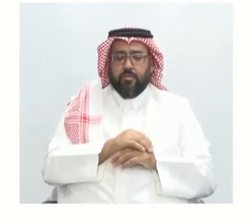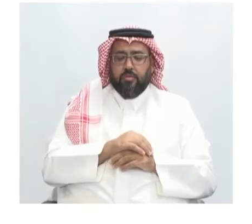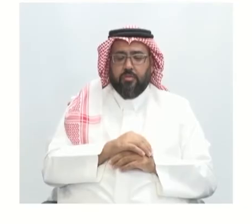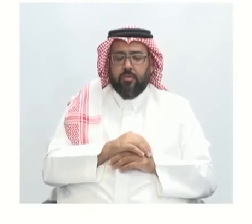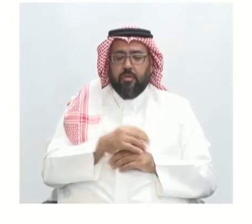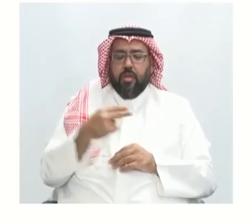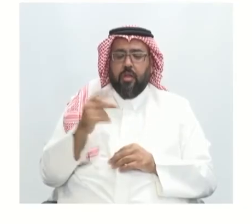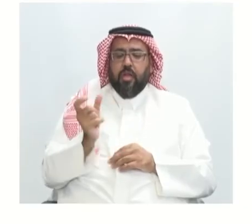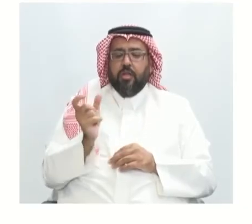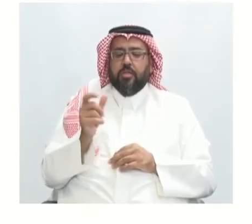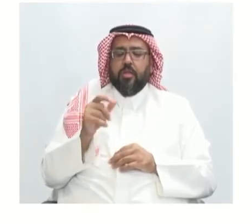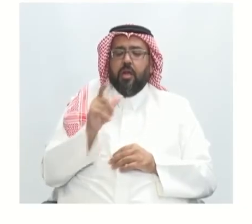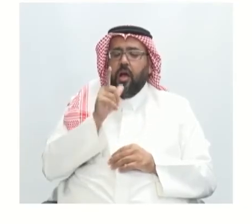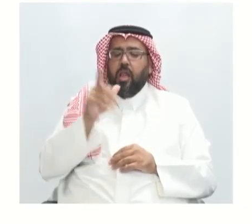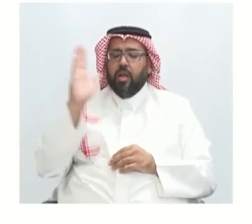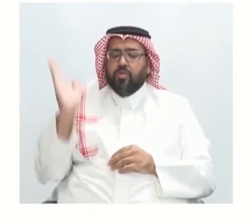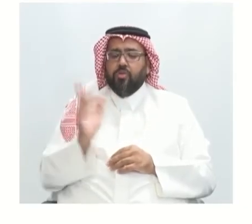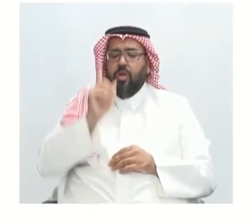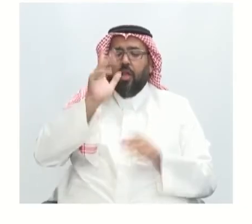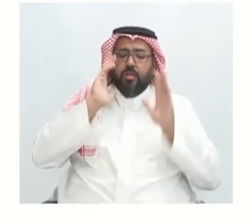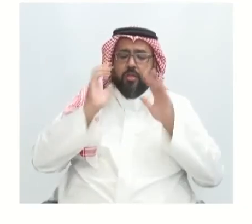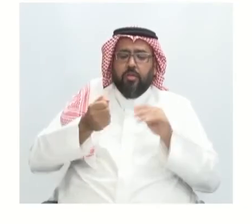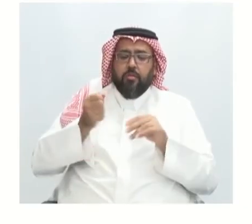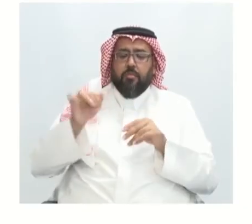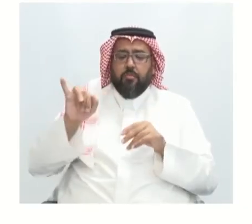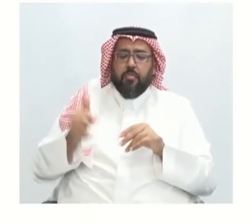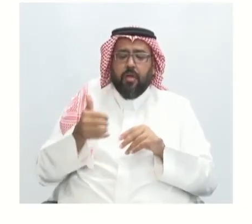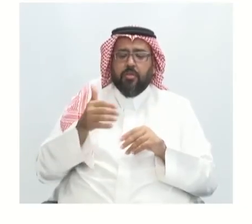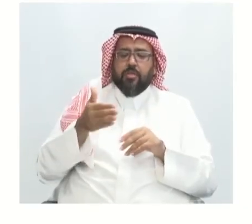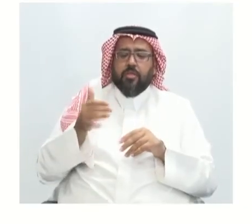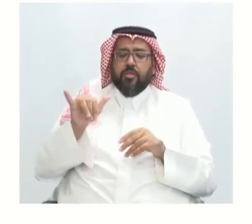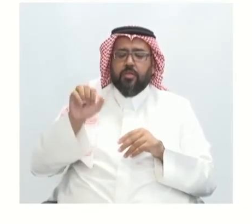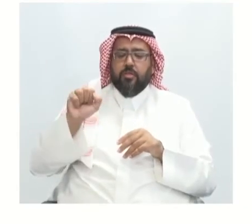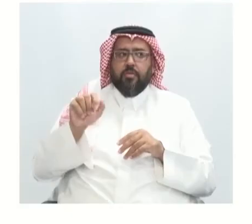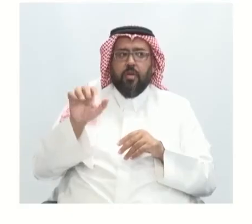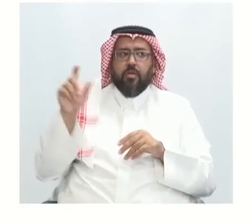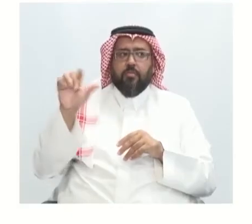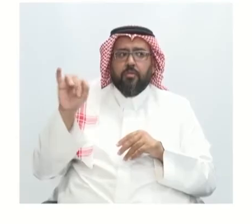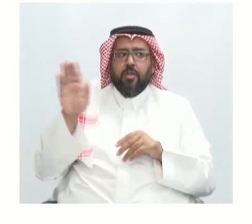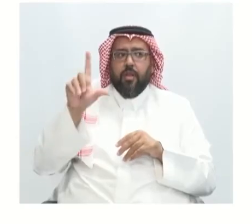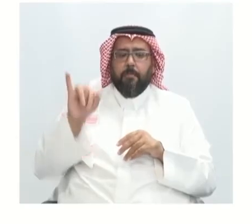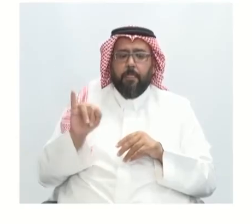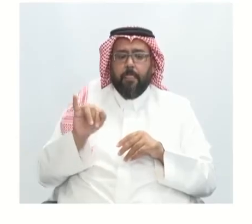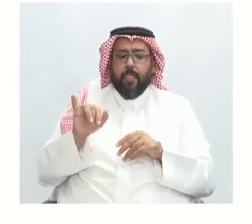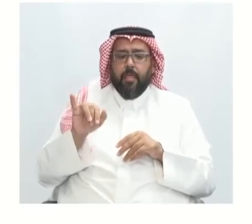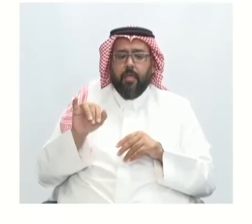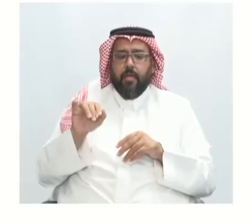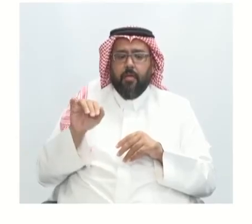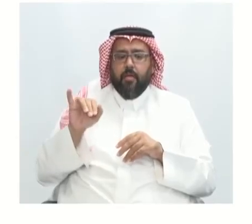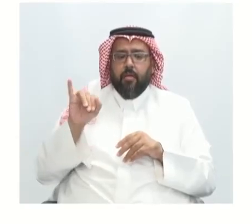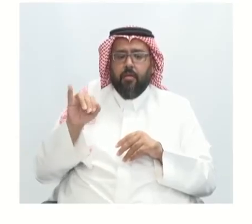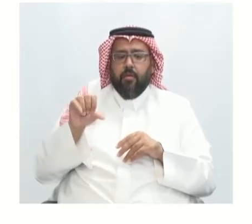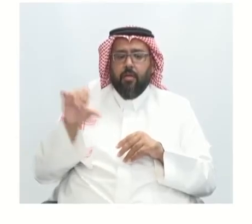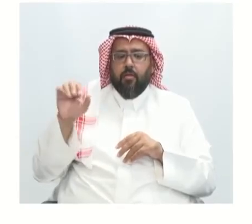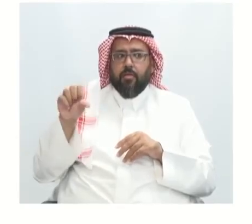عن انس رضي الله عنه قال قال رسول الله صلى الله عليه وسلم ما يصيب المسلم من نصب ولا وصب ولا